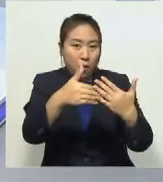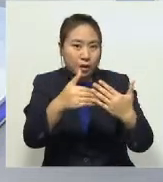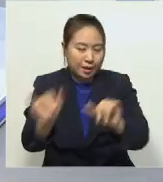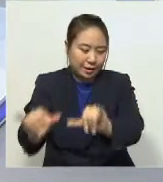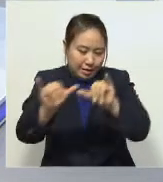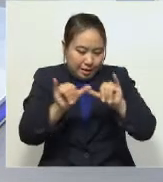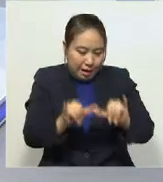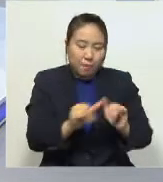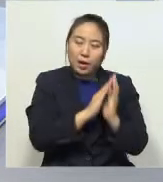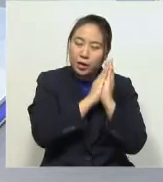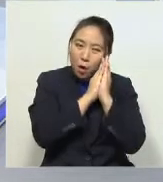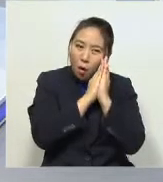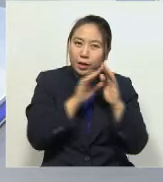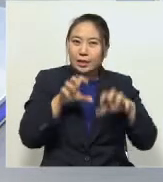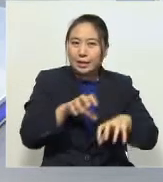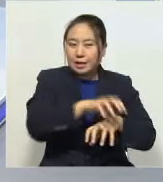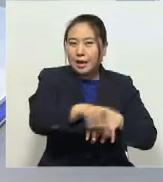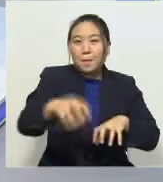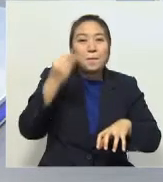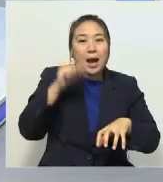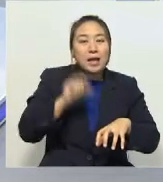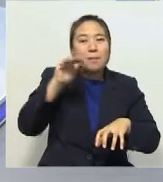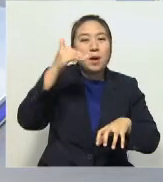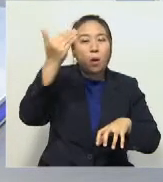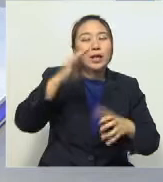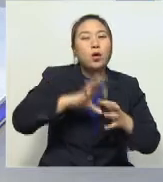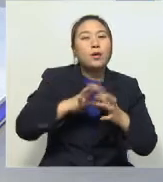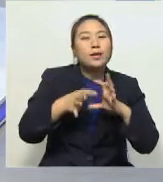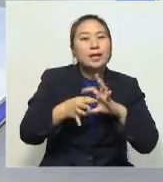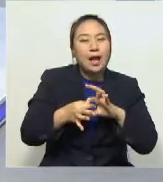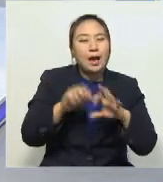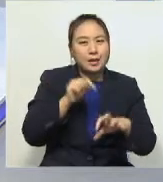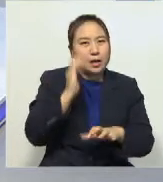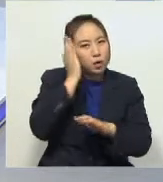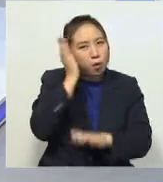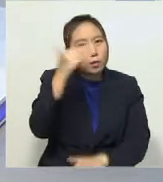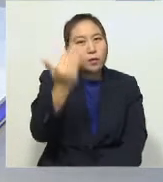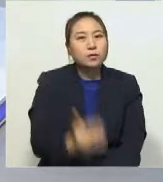เข้าไปพักอาศัยอยู่ที่บริเวณบ้านพักชั่วคราวที่บริเวณสนามกีฬาดงพญานั่นเองค่ะ